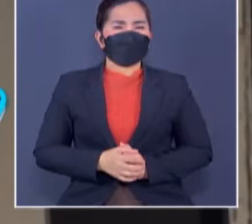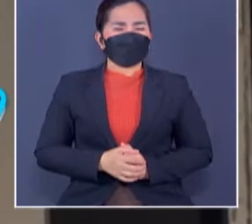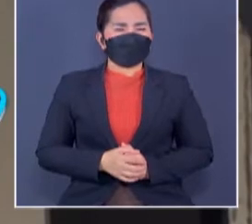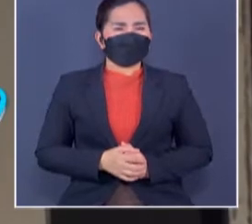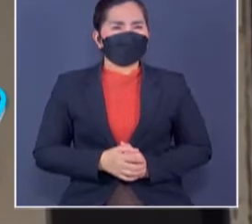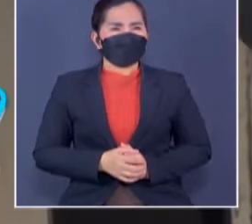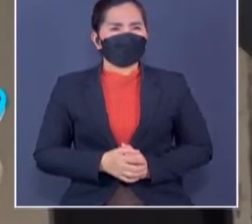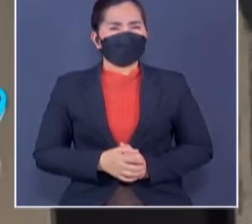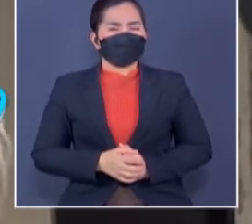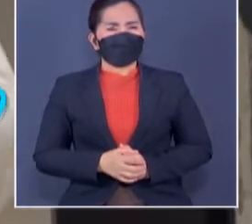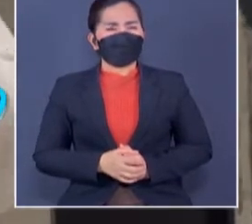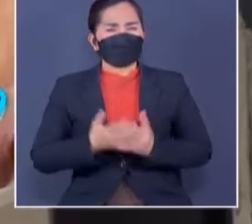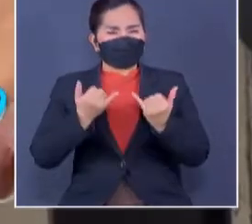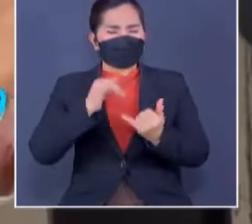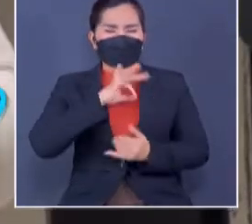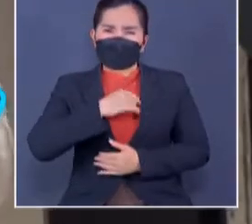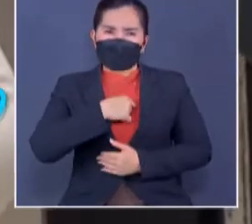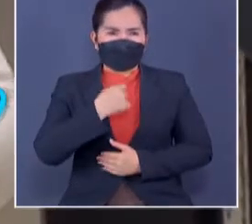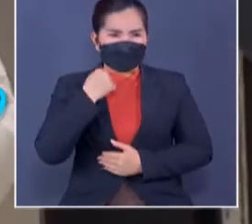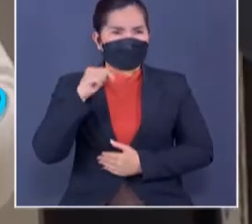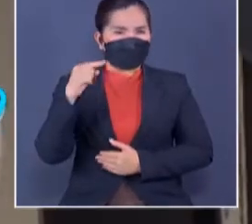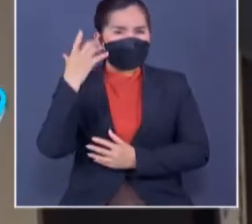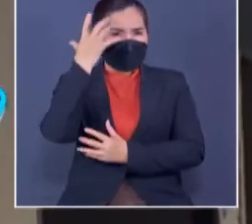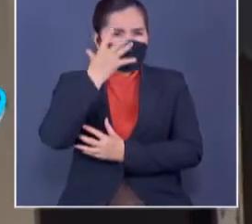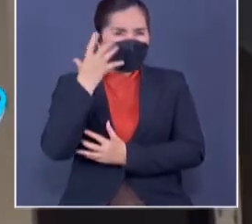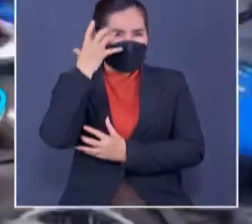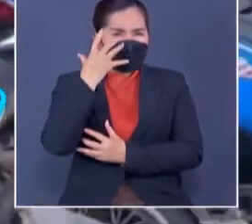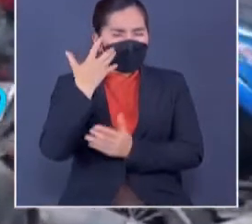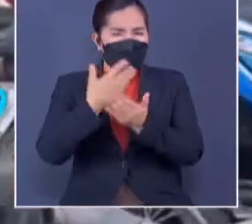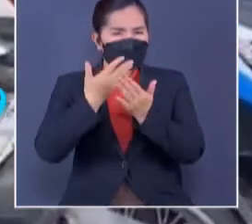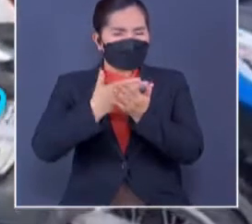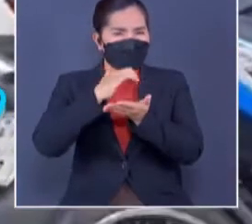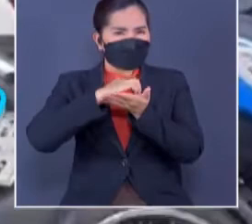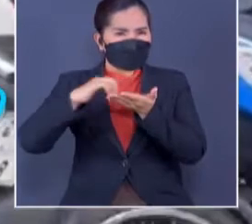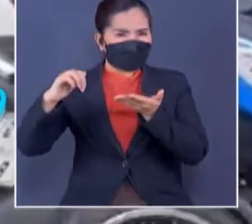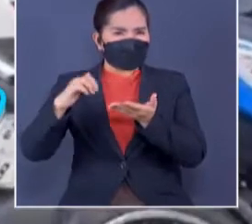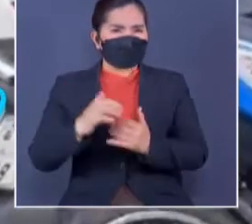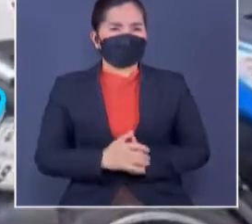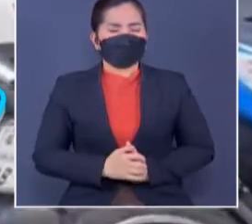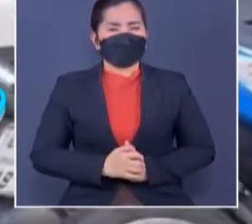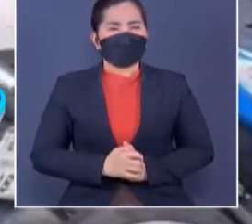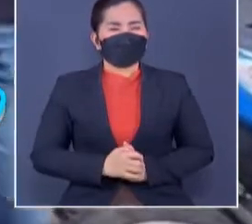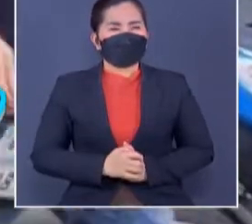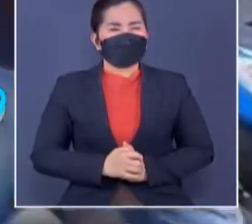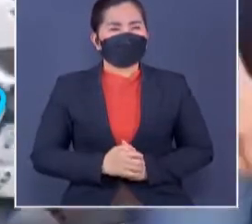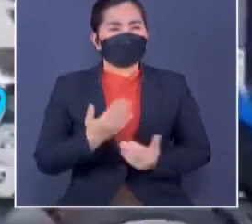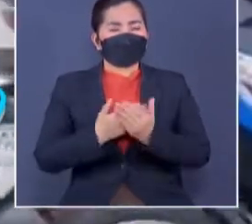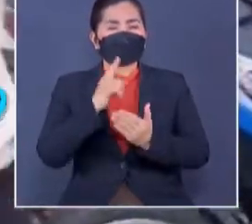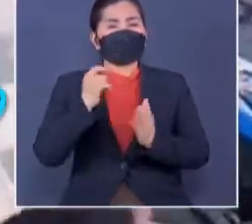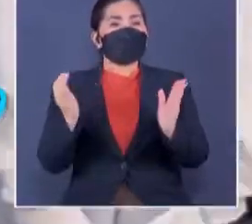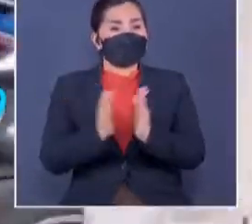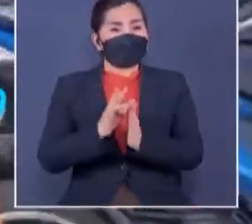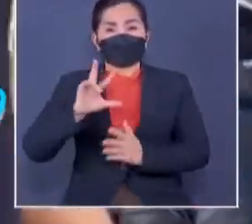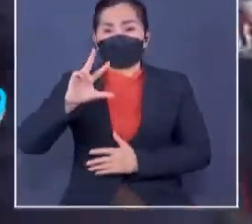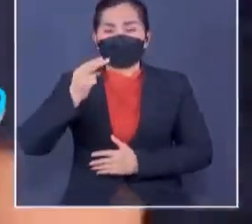เป็นจังหวะที่เจ้าตัวเริ่มมั่นใจแล้วแหละว่าตกเป็นเหยื่อของมิจฉาชีพเป็นที่เรียบร้อยแล้วนะคะมูลค่าความเสียหายอยู่